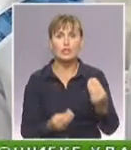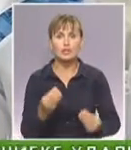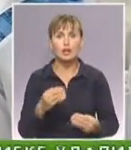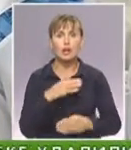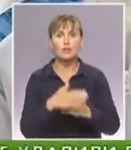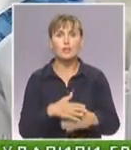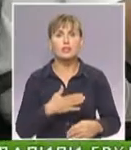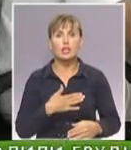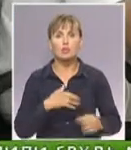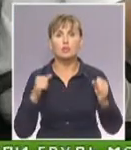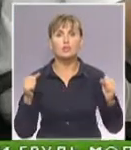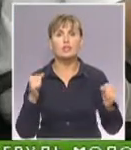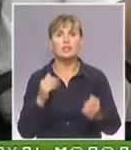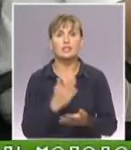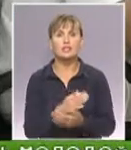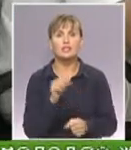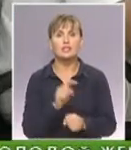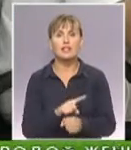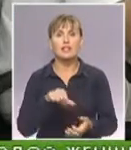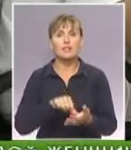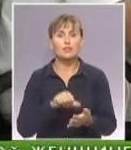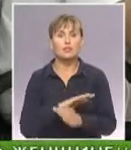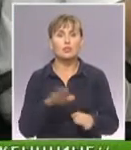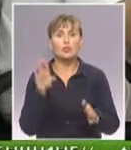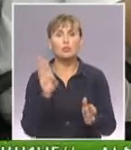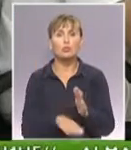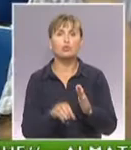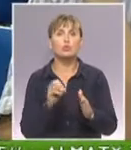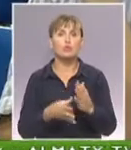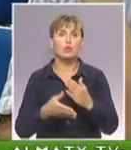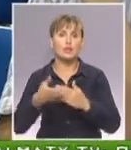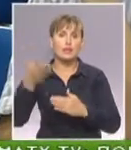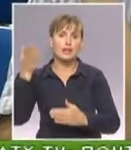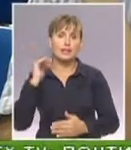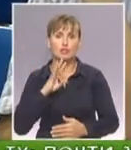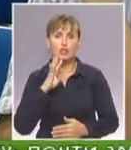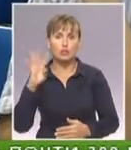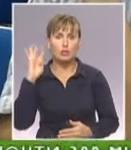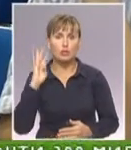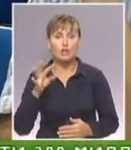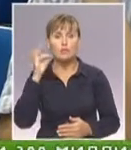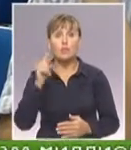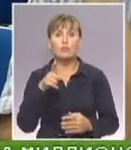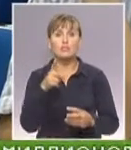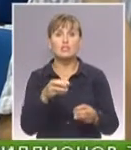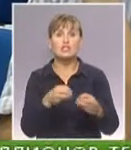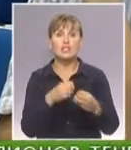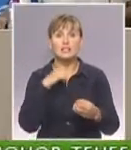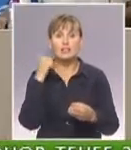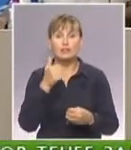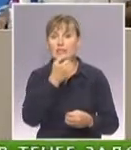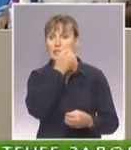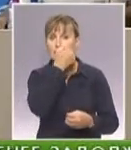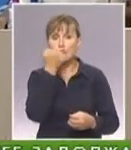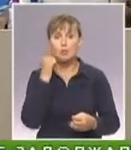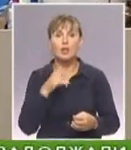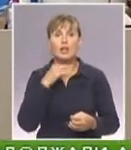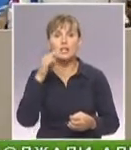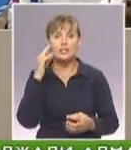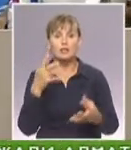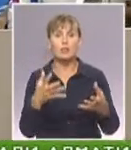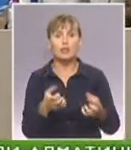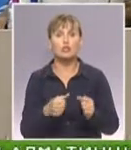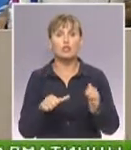перед нашими спортсменами стоит задача выступить не хуже, чем в играх 4-летней давности. Напомним, в 2010 году в Сингапуре казахстанские